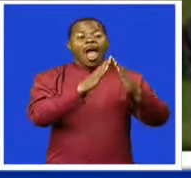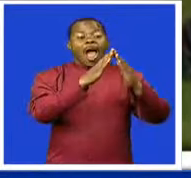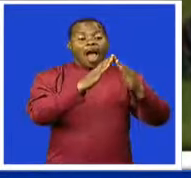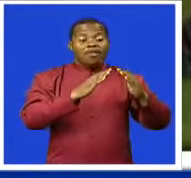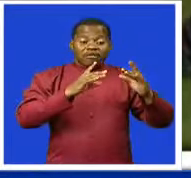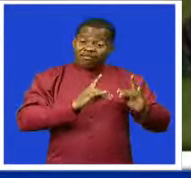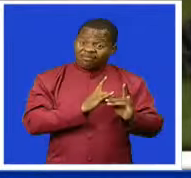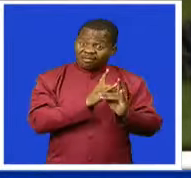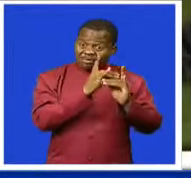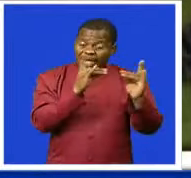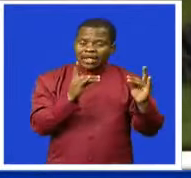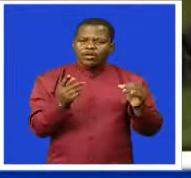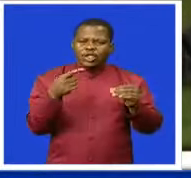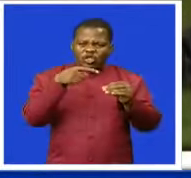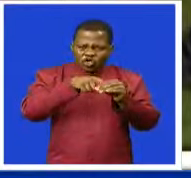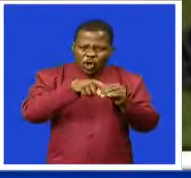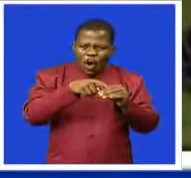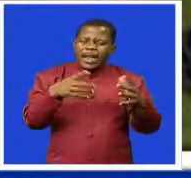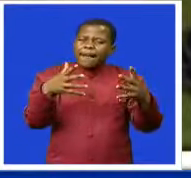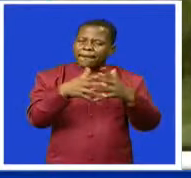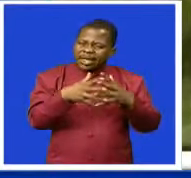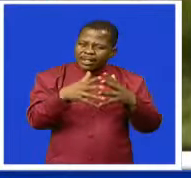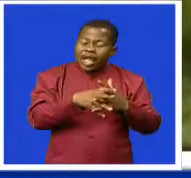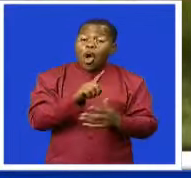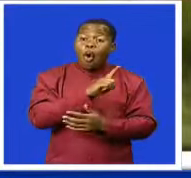luhlolo lokuthi bede yini timphawu temkhuhlane